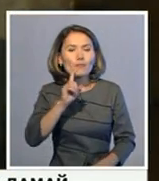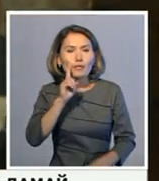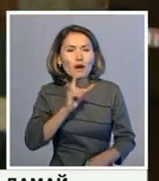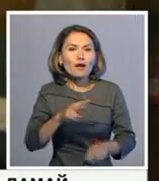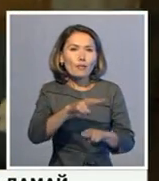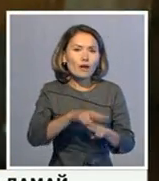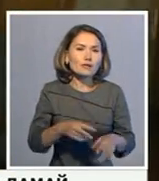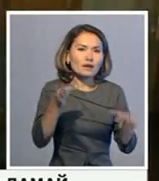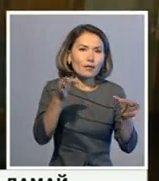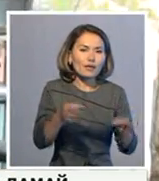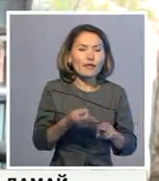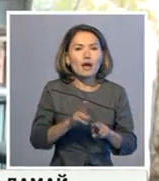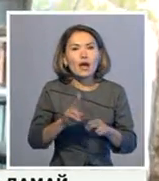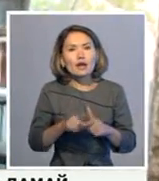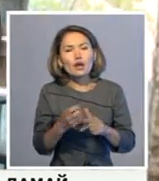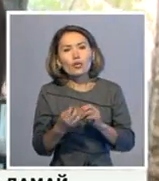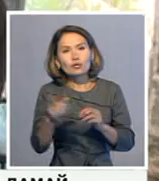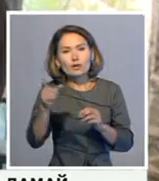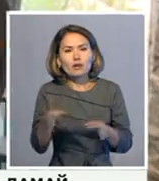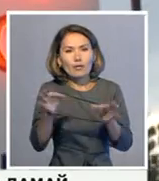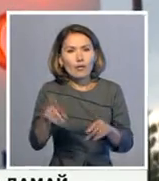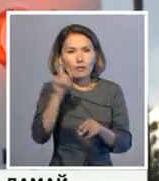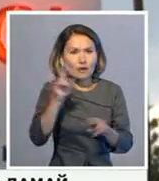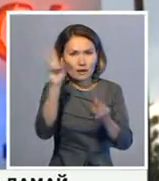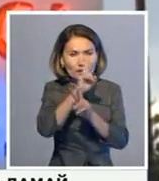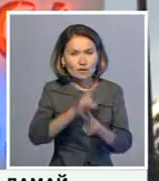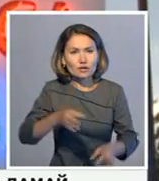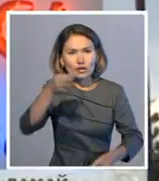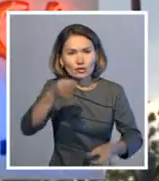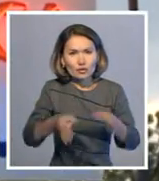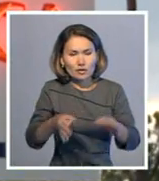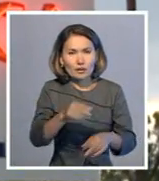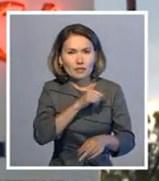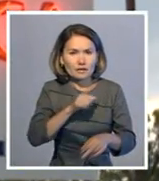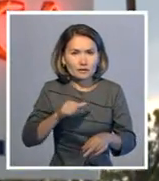белгісіз, шешімді сот шығаратын болады. Батырбек Қуандықұлы, Талғат Қуанышев, Қазақстан ұлттық телеарнасы, Атырау.